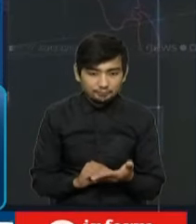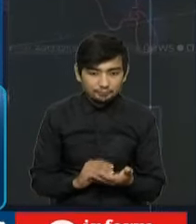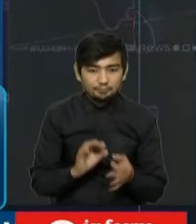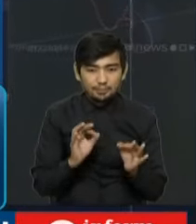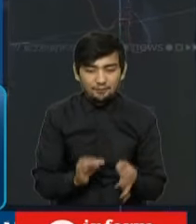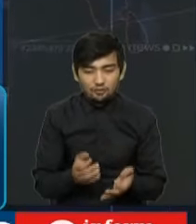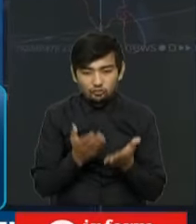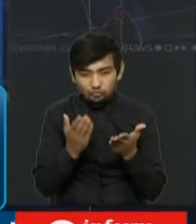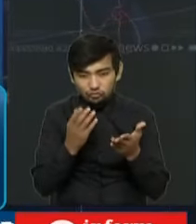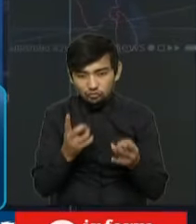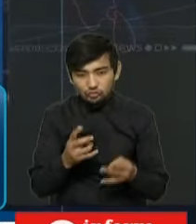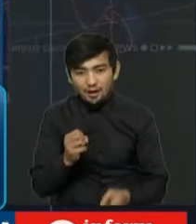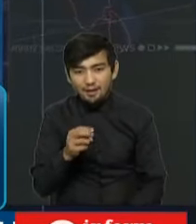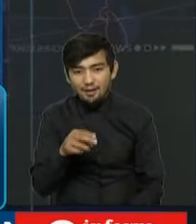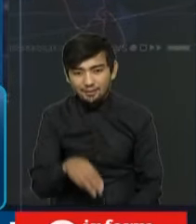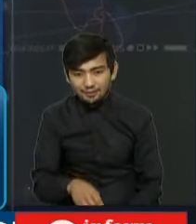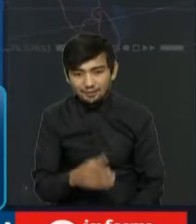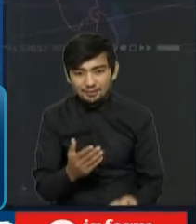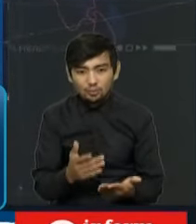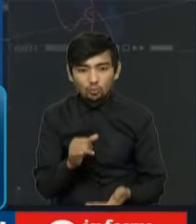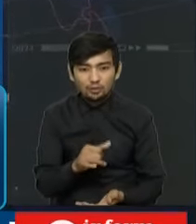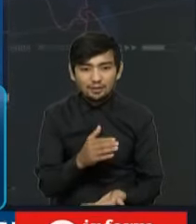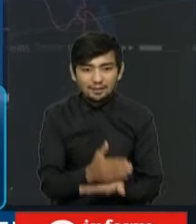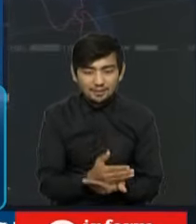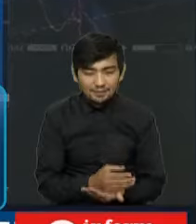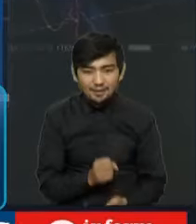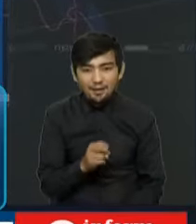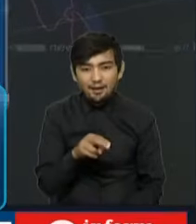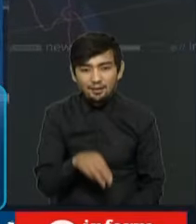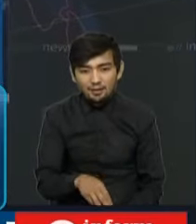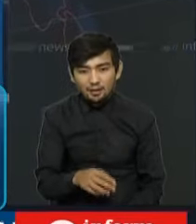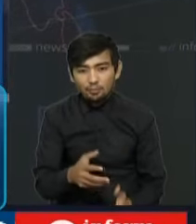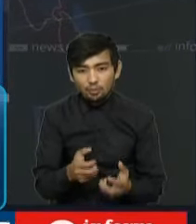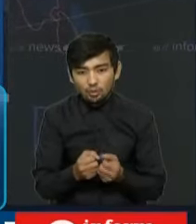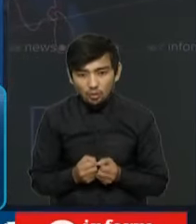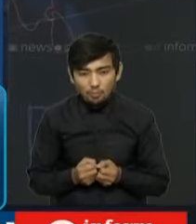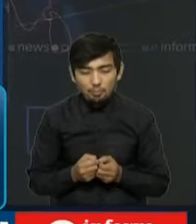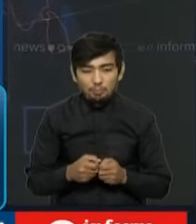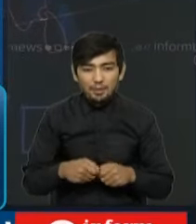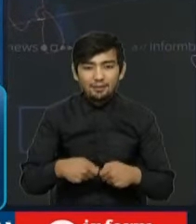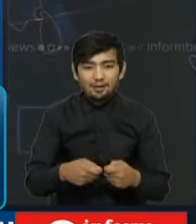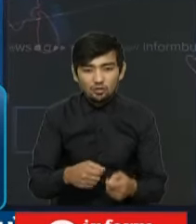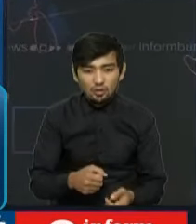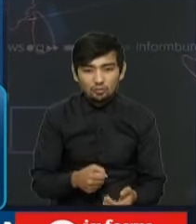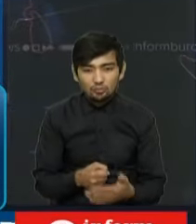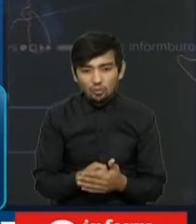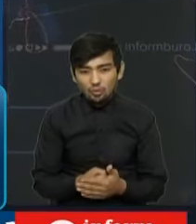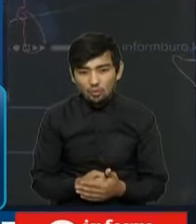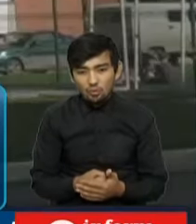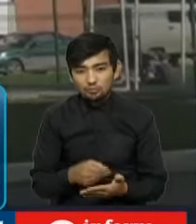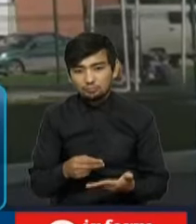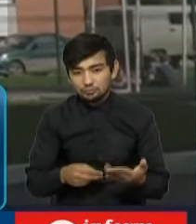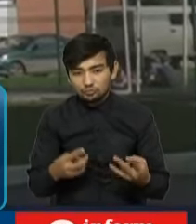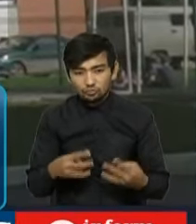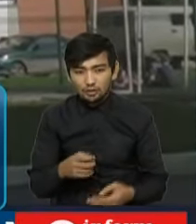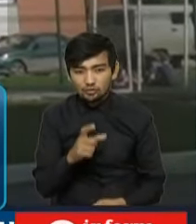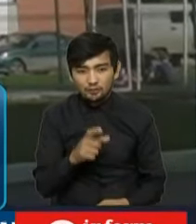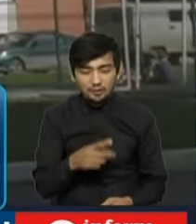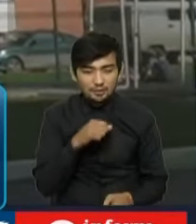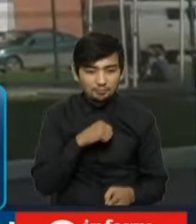конечно, дефектные акты, если они присутствуют, и акт приемки передачи не подписывать до тех пор, пока сам клиент не будет удовлетворен. В